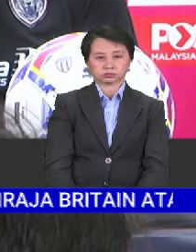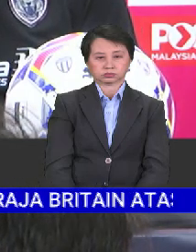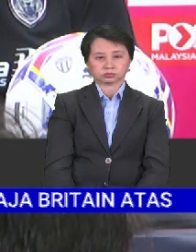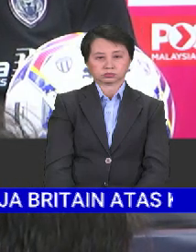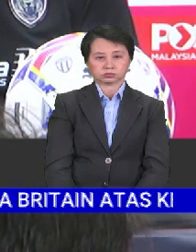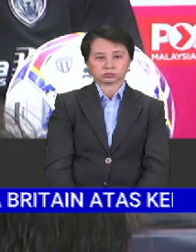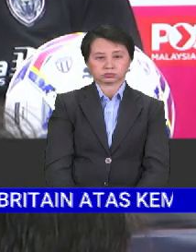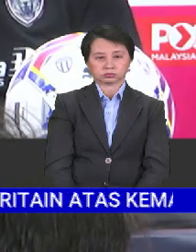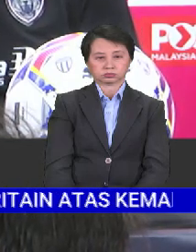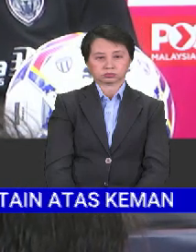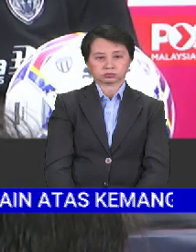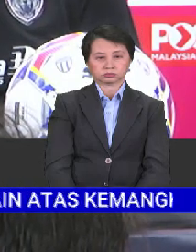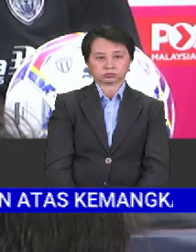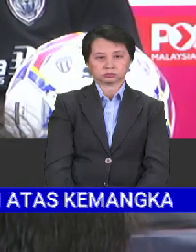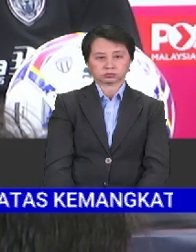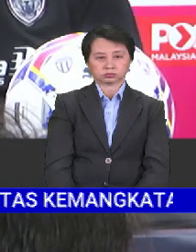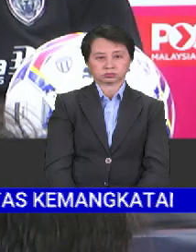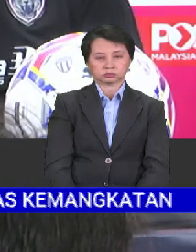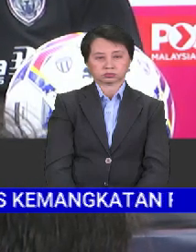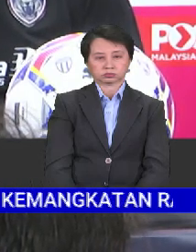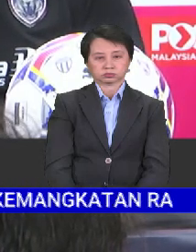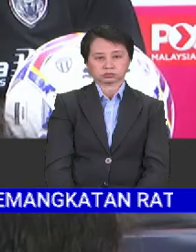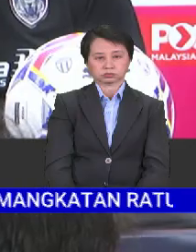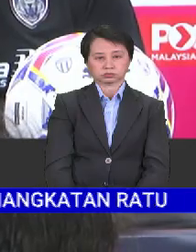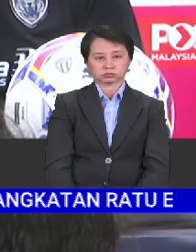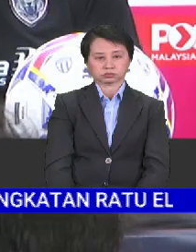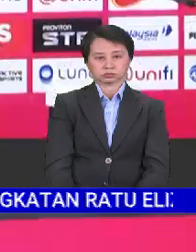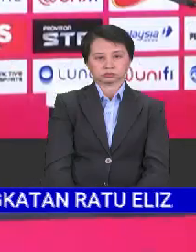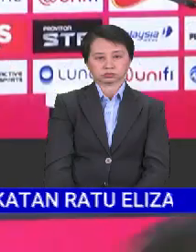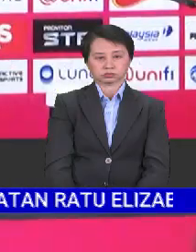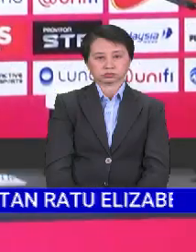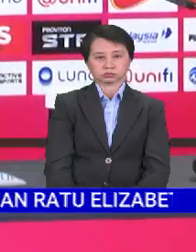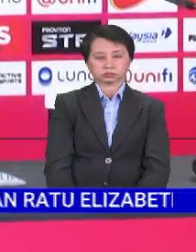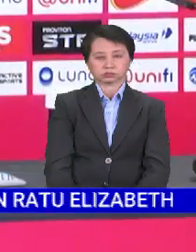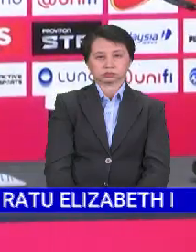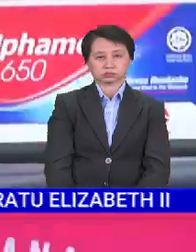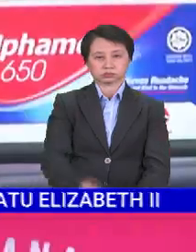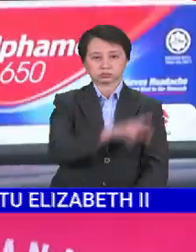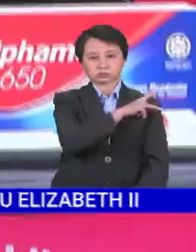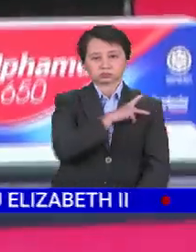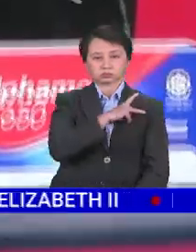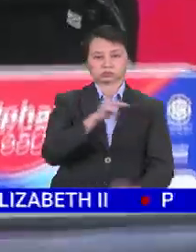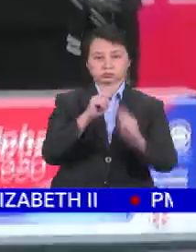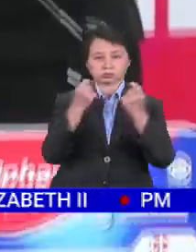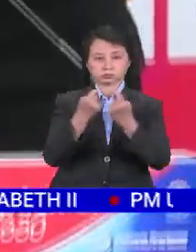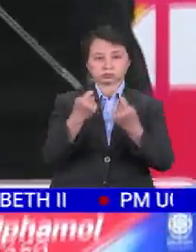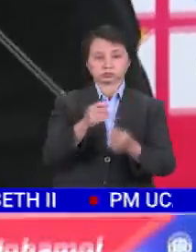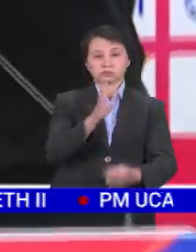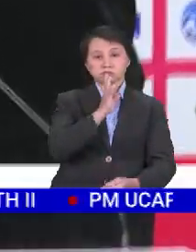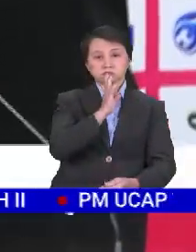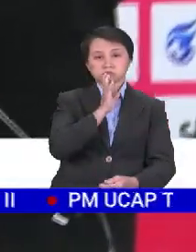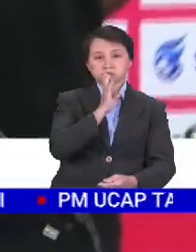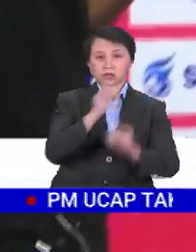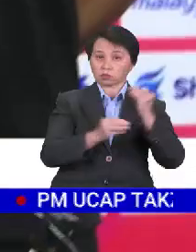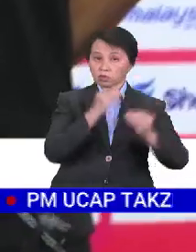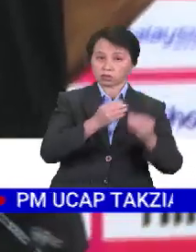el partido, sabiendo que siempre respetamos al rival que tenemos enfrente. Ketua pasukan Farizal Marlias pula mengakui